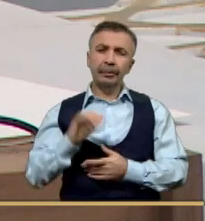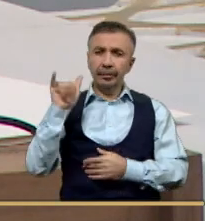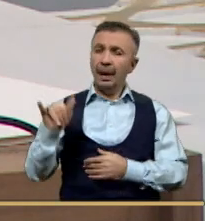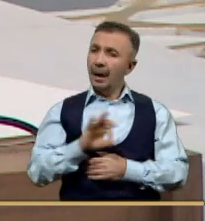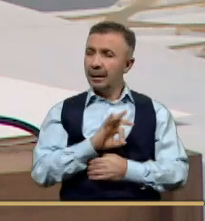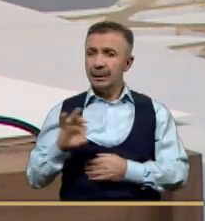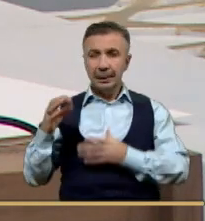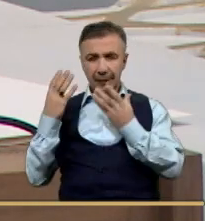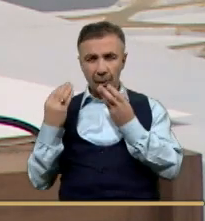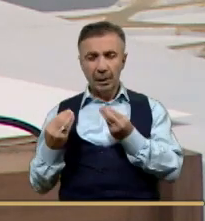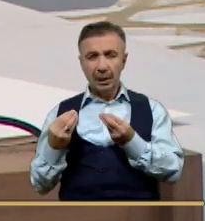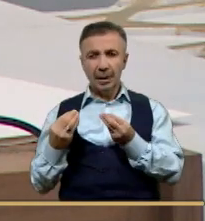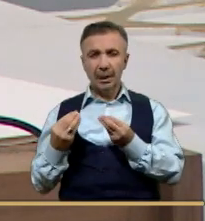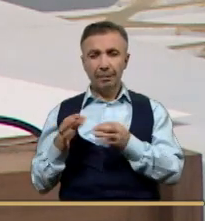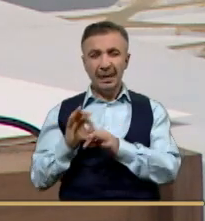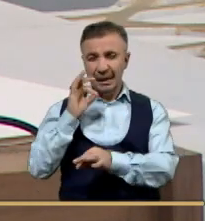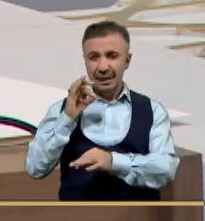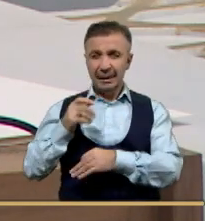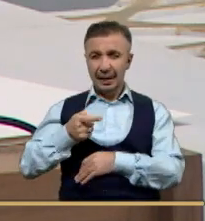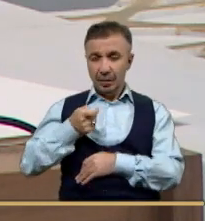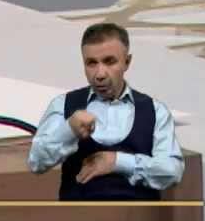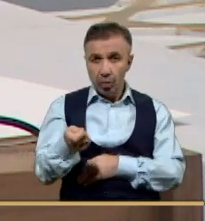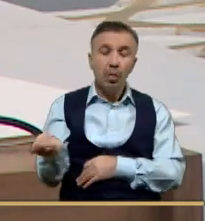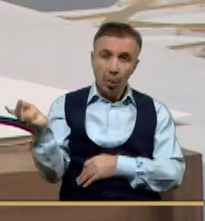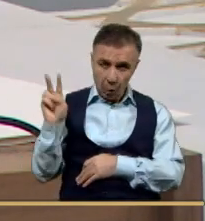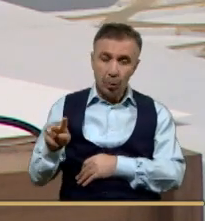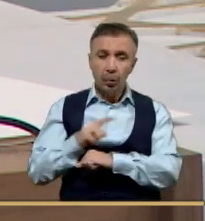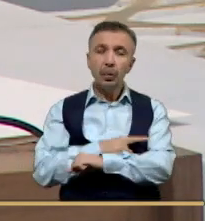yere bir cana kıyarsa, öldürürse,